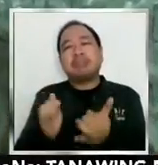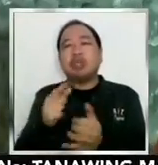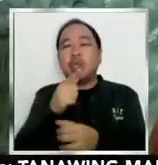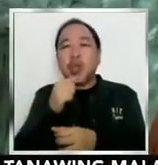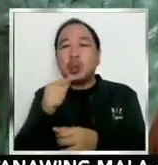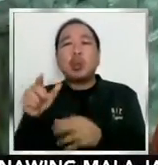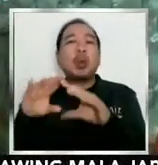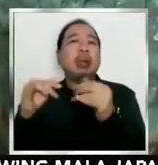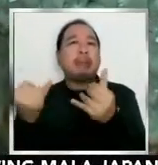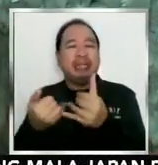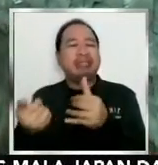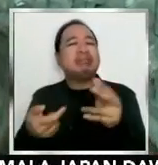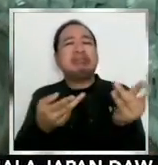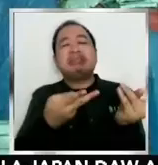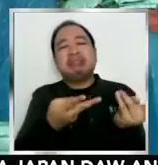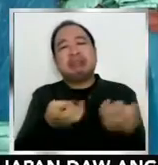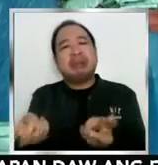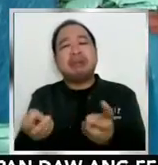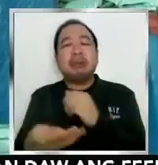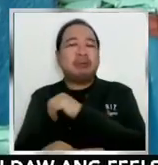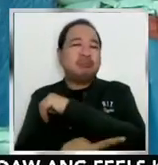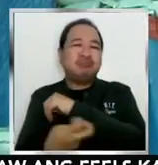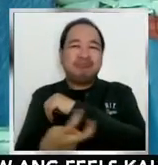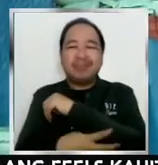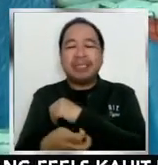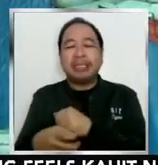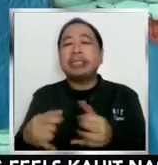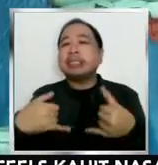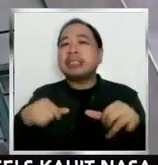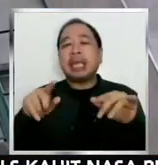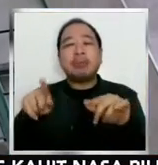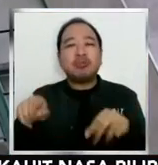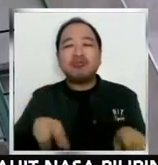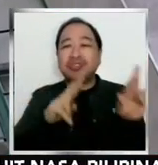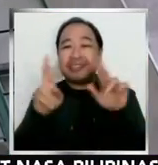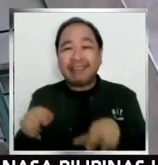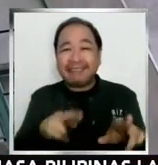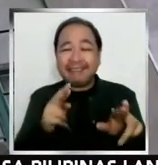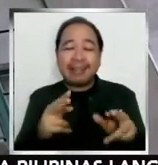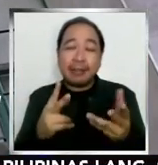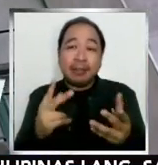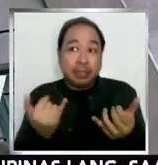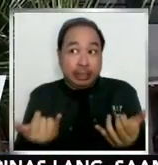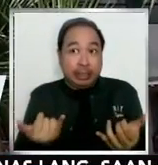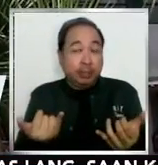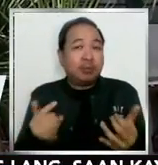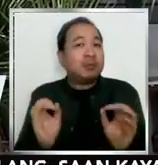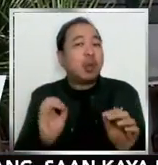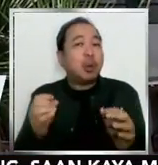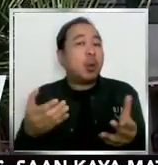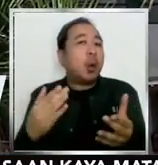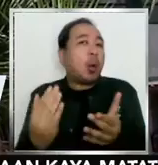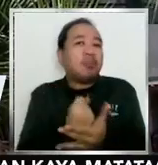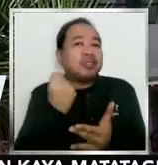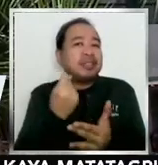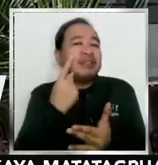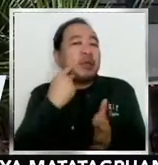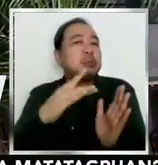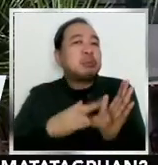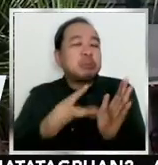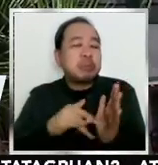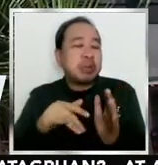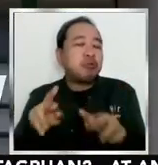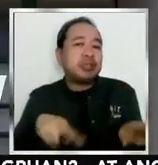So nare-recycle. So ito, no chance to recycle. Pero ayon sa Department of Agriculture, inilalatag pa nila ang